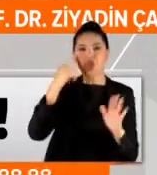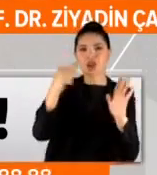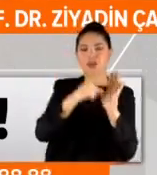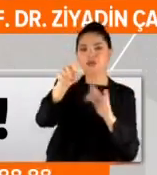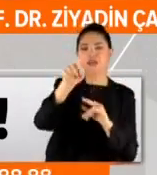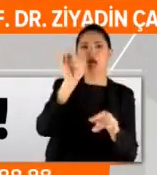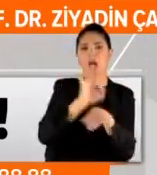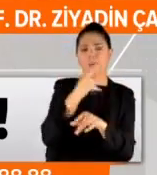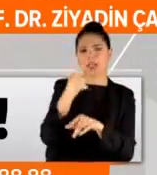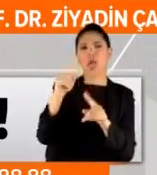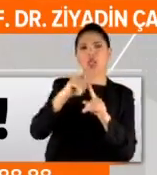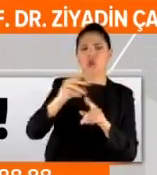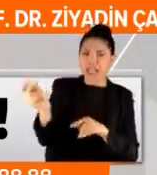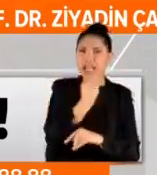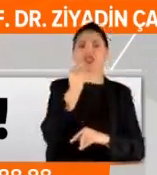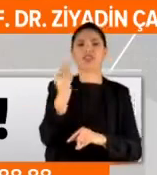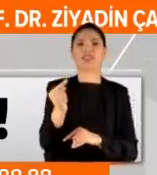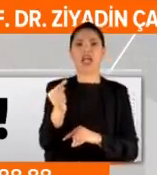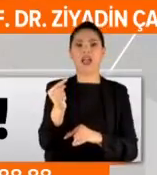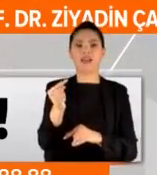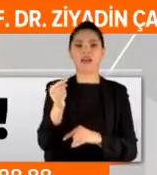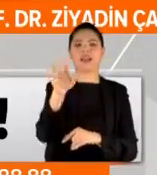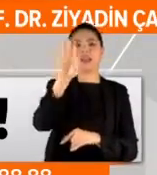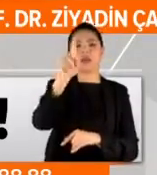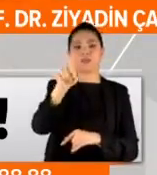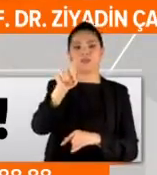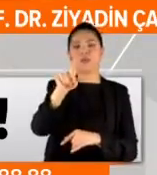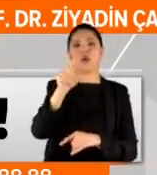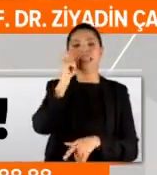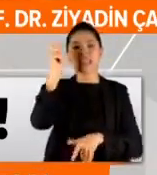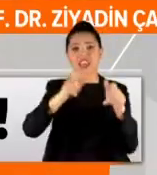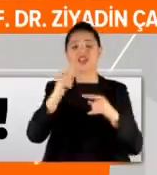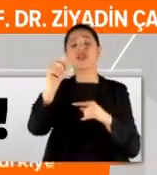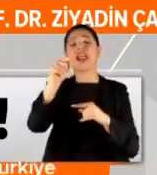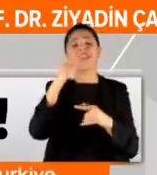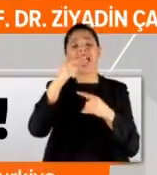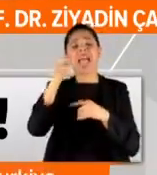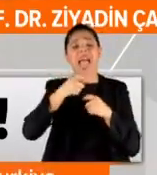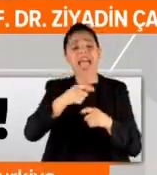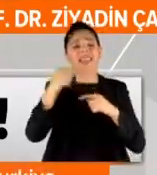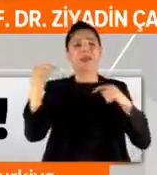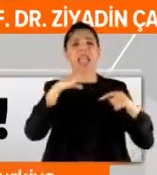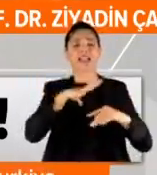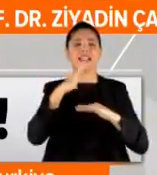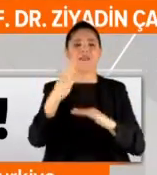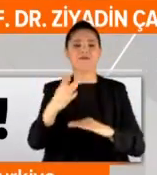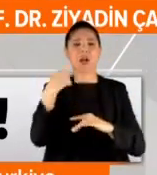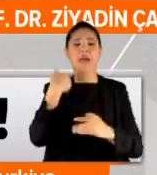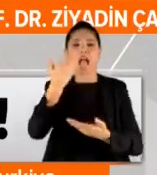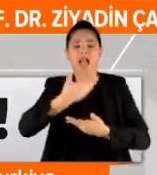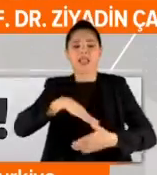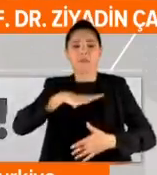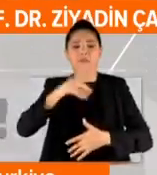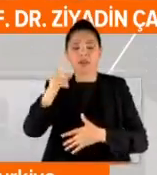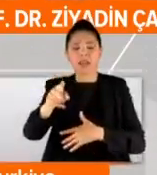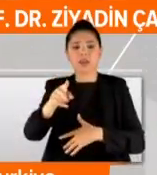gösterseniz o hemen herkese kaçın kaçın tsunami geliyor derdi yani. Yani demek işte, ki eğitimde de bir eksikliğimiz var. Evet yani, tam da buraya işaret edecektim hocam, çok